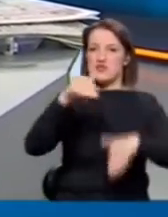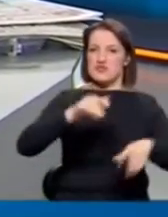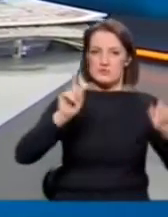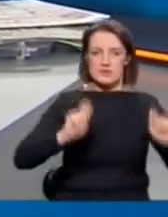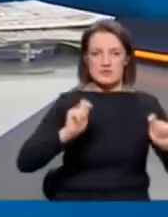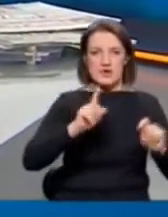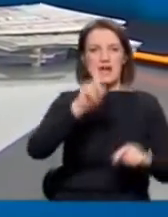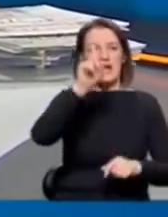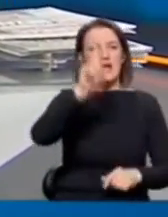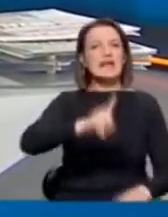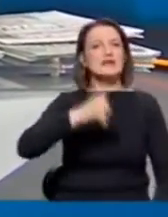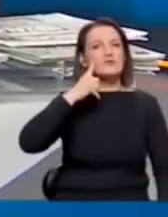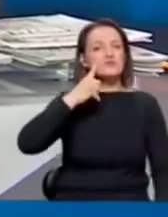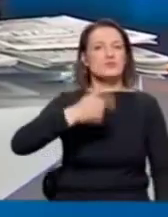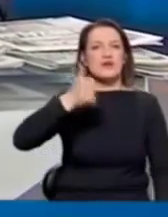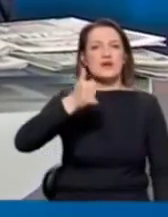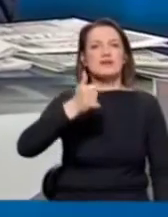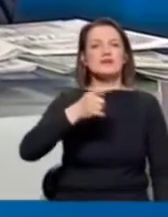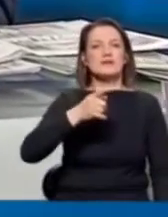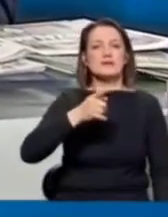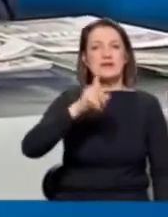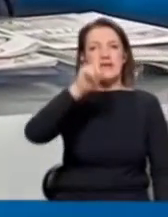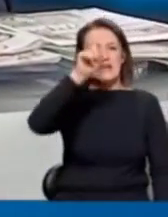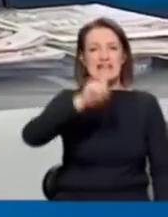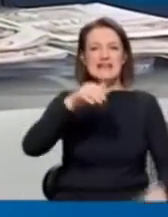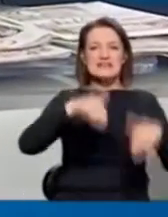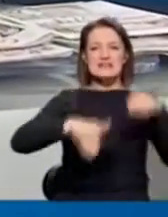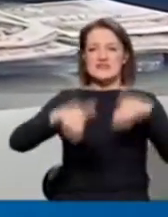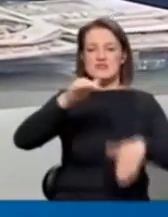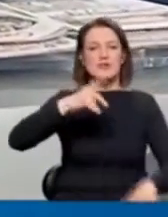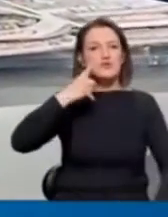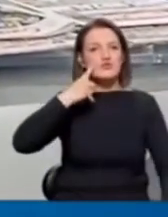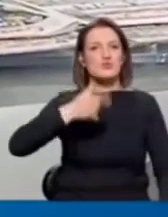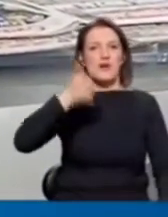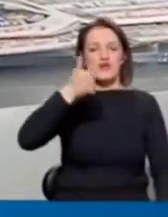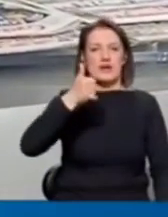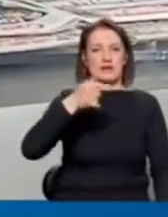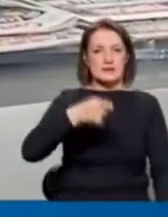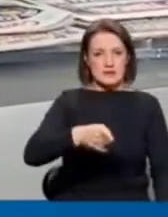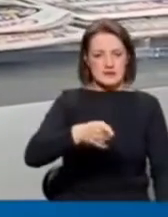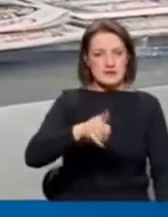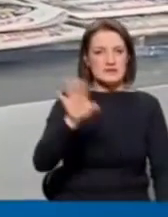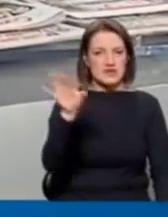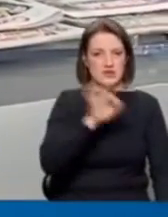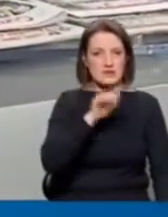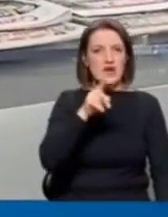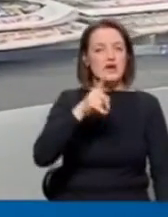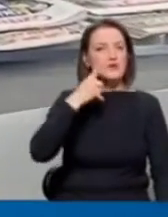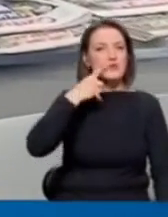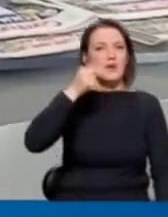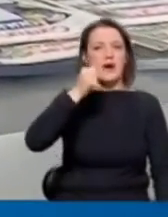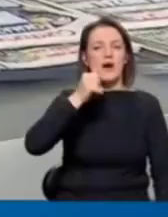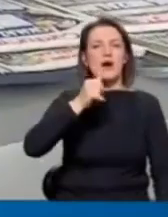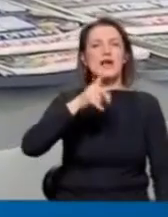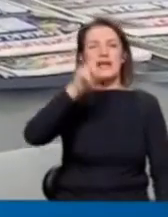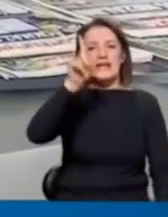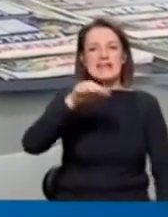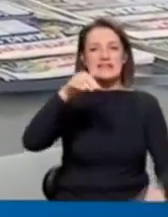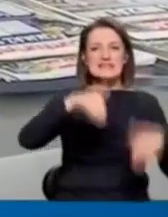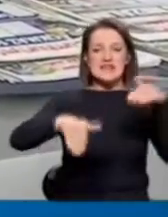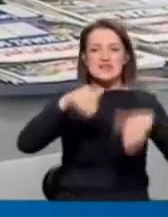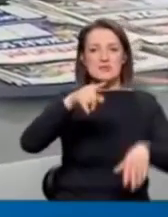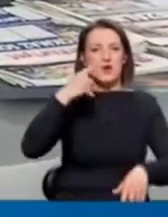yapılacak ilk cumhurbaşkanı seçimde Yani ilk seçimde seçecek Cumhurbaşkanı ilk seçimde seçilecek parlamento